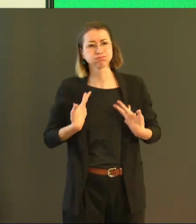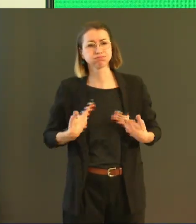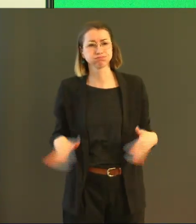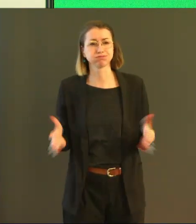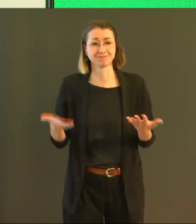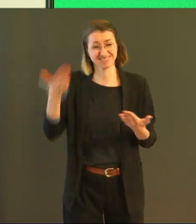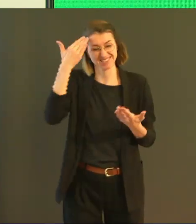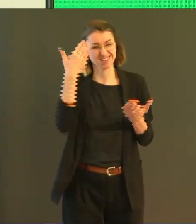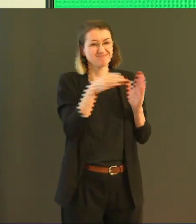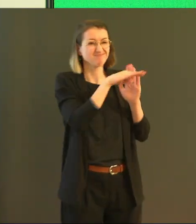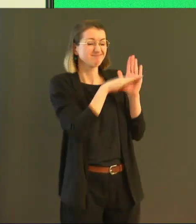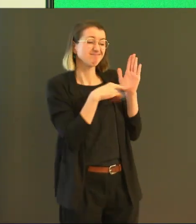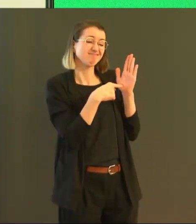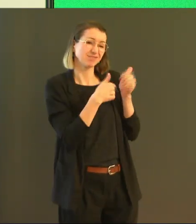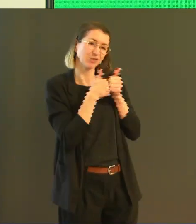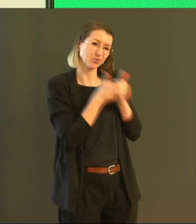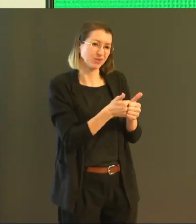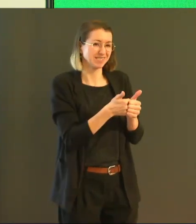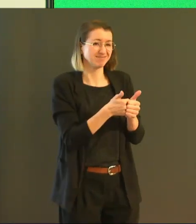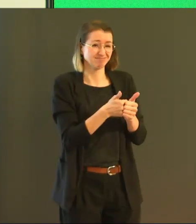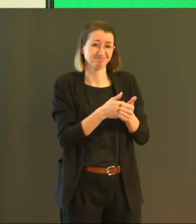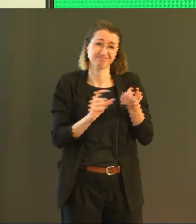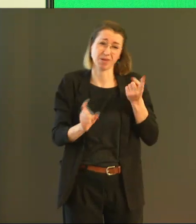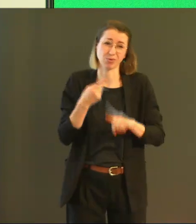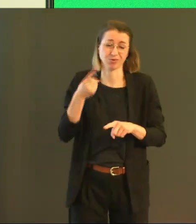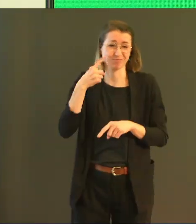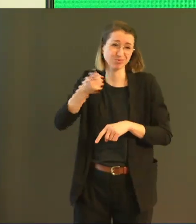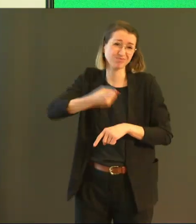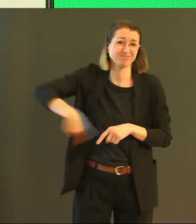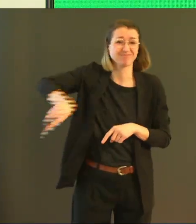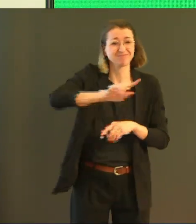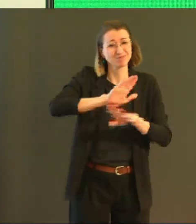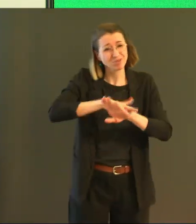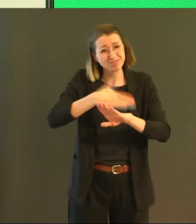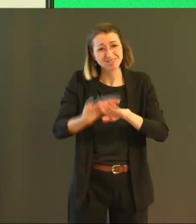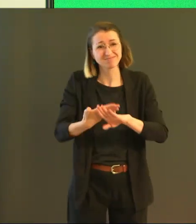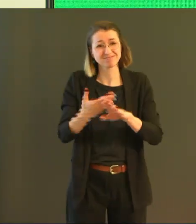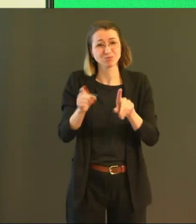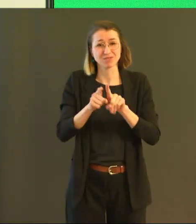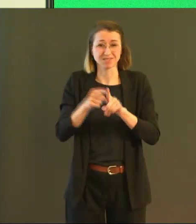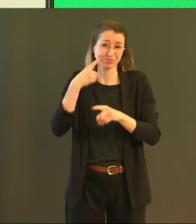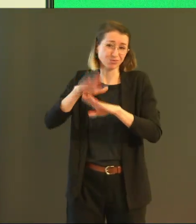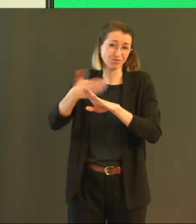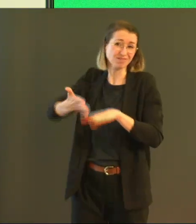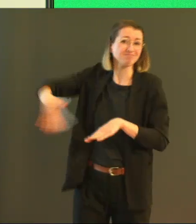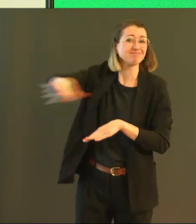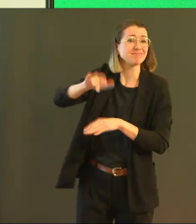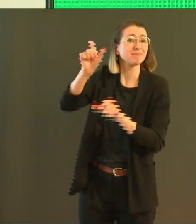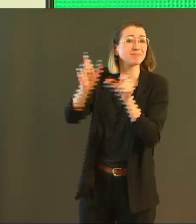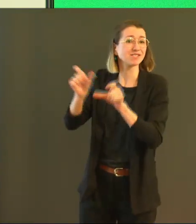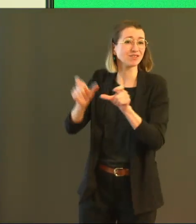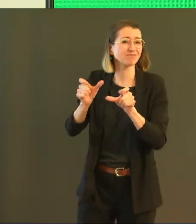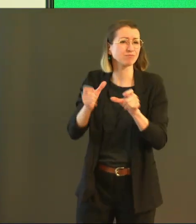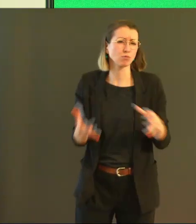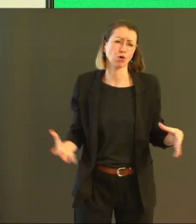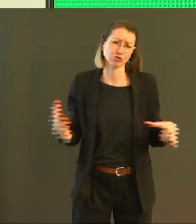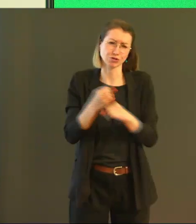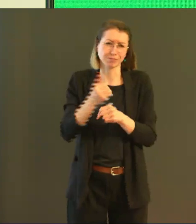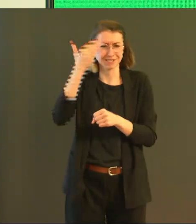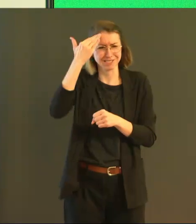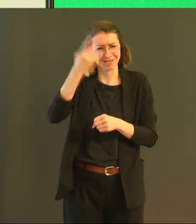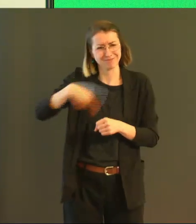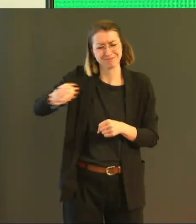publique il en va toujours de notre santé et de celle de nos proches ensemble nous savons que nous pouvons le faire merci